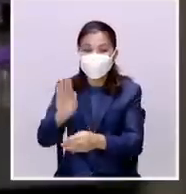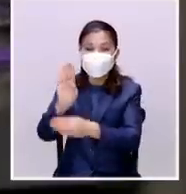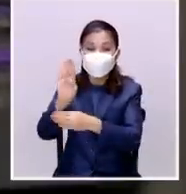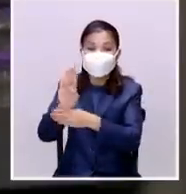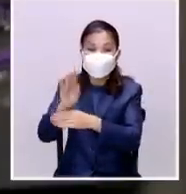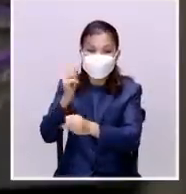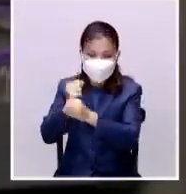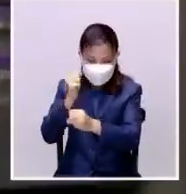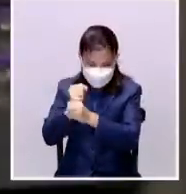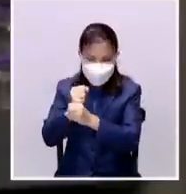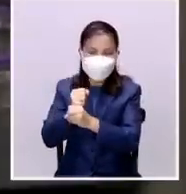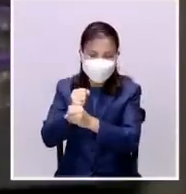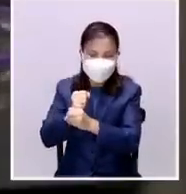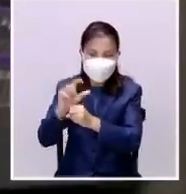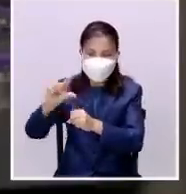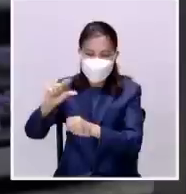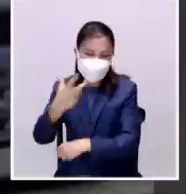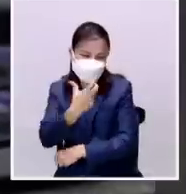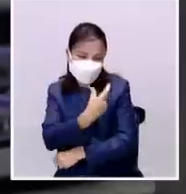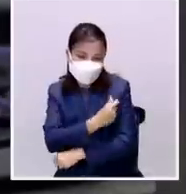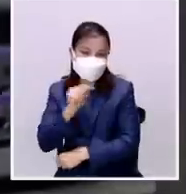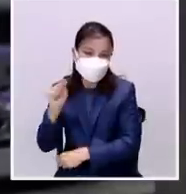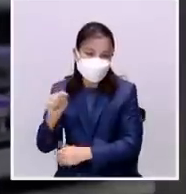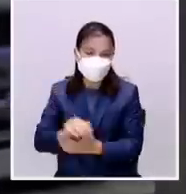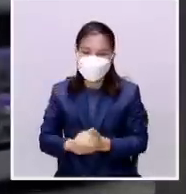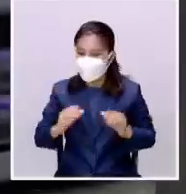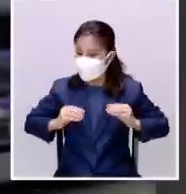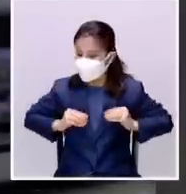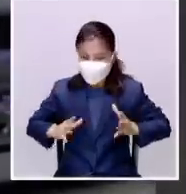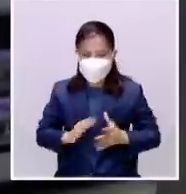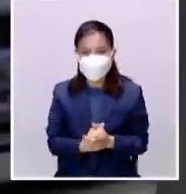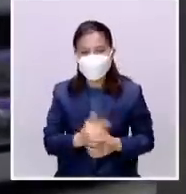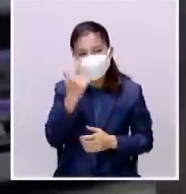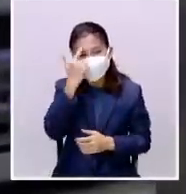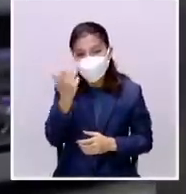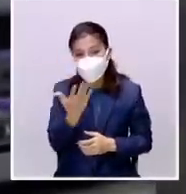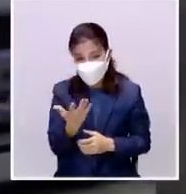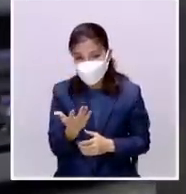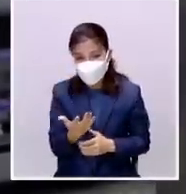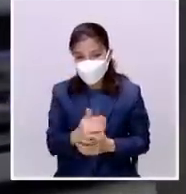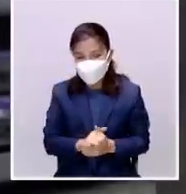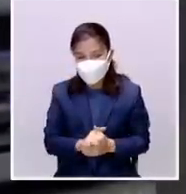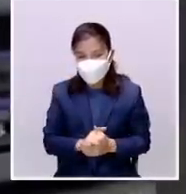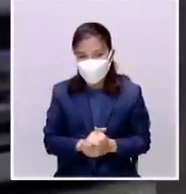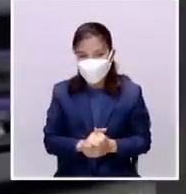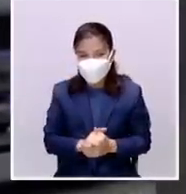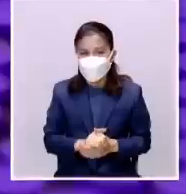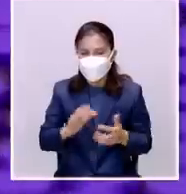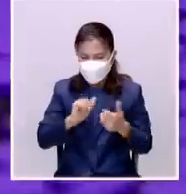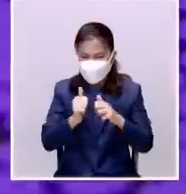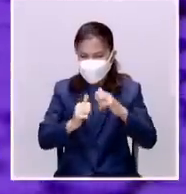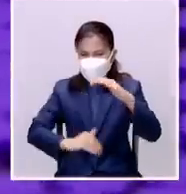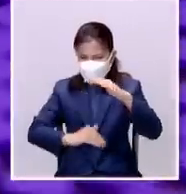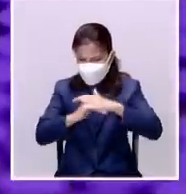เป็นพาร์ทเนอร์กับไฟเซอร์ในการผลิตวัคซีนนะคะก็บอกว่าไม่เห็นด้วยกับข้อเสนอนี้เลยค่ะเพราะว่าสิ่งที่เป็นข้อจำกัดใน